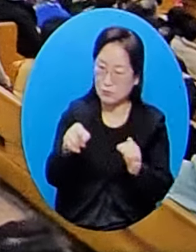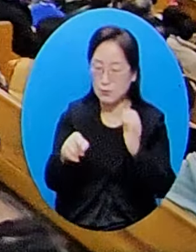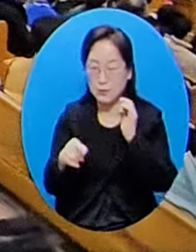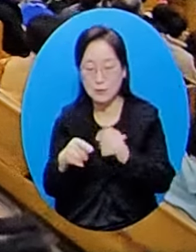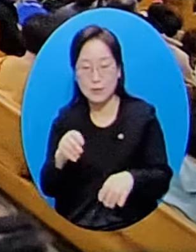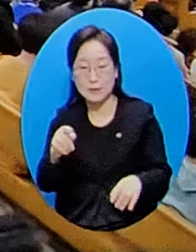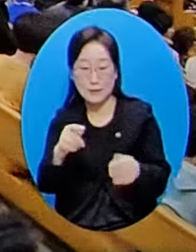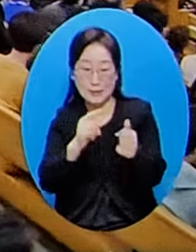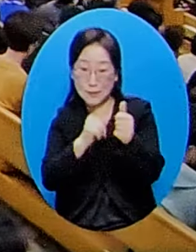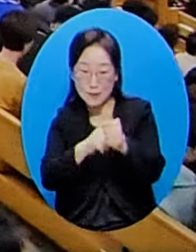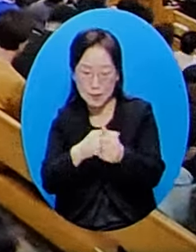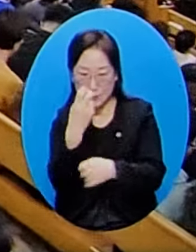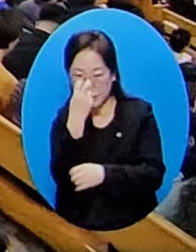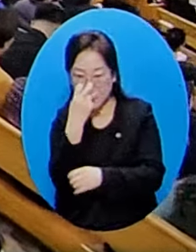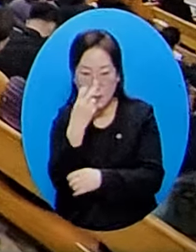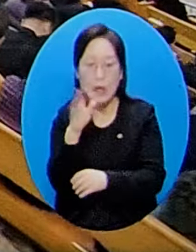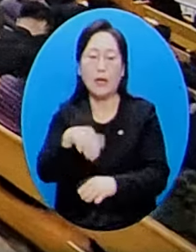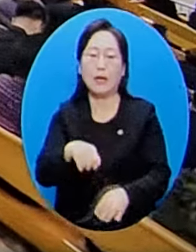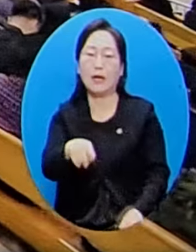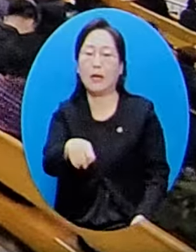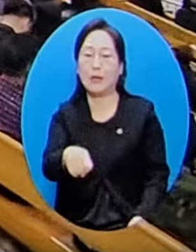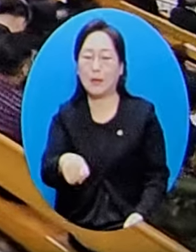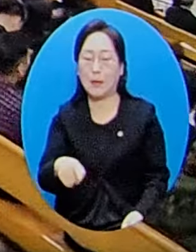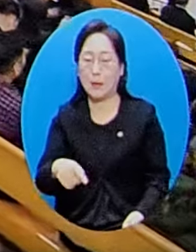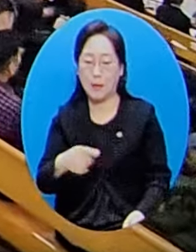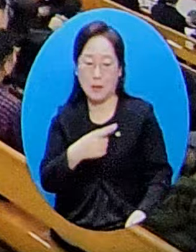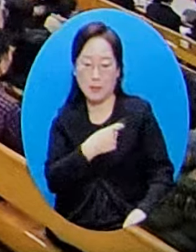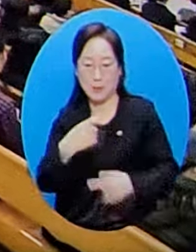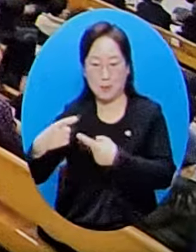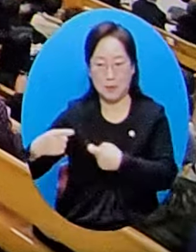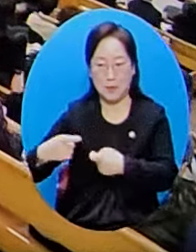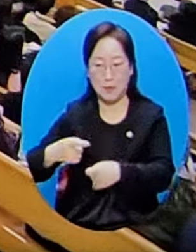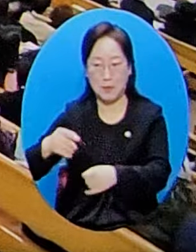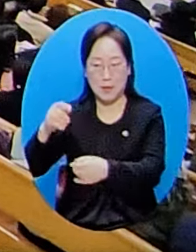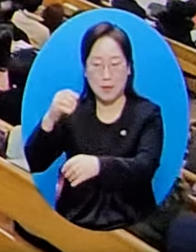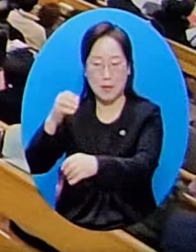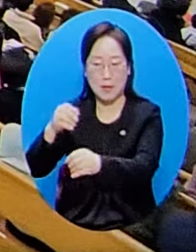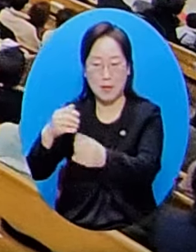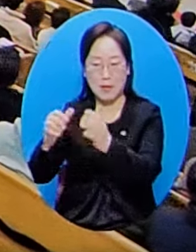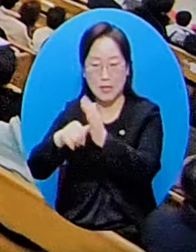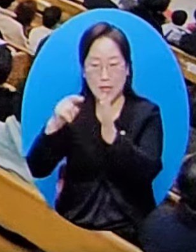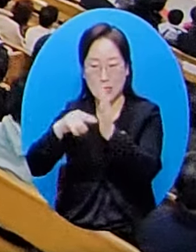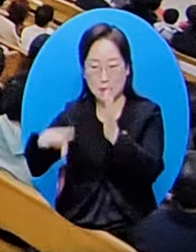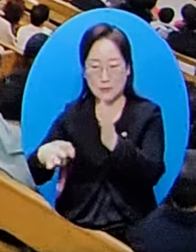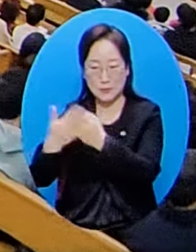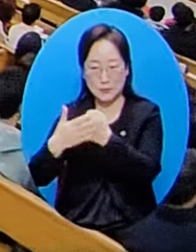나가서 면세품으로 향수 이런 것 갖다 또 팔고 그래서 또 돈을 모읍니다.